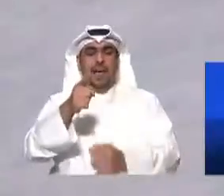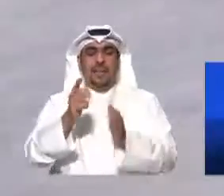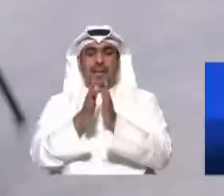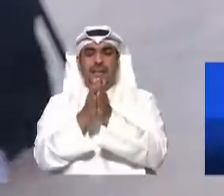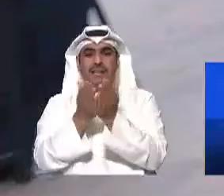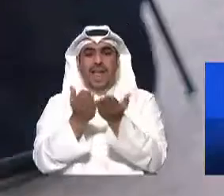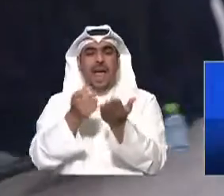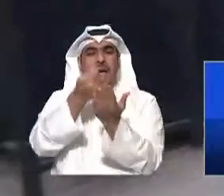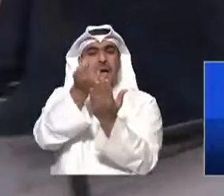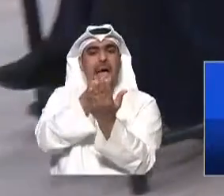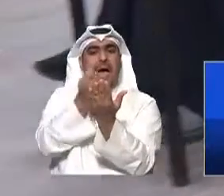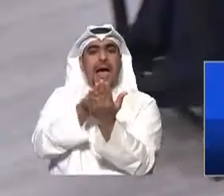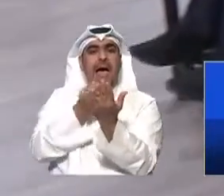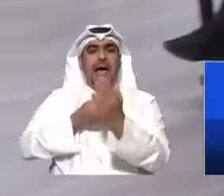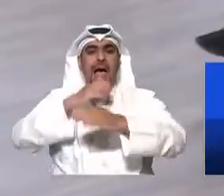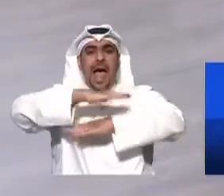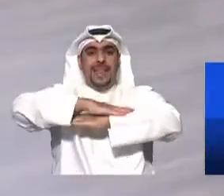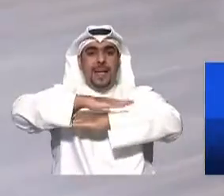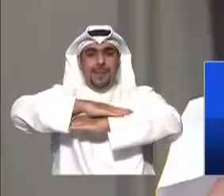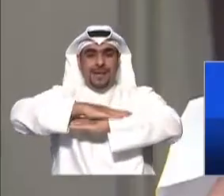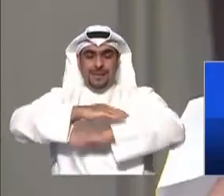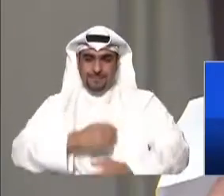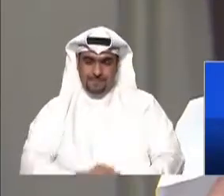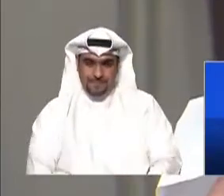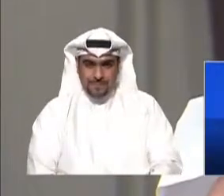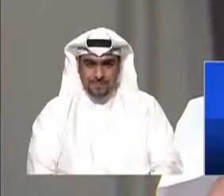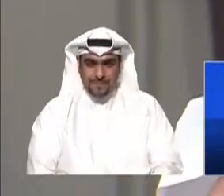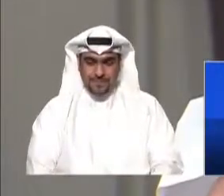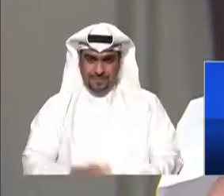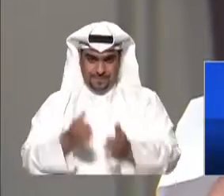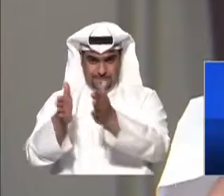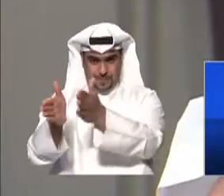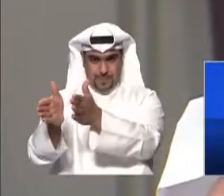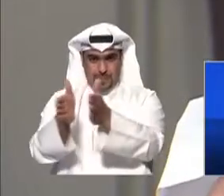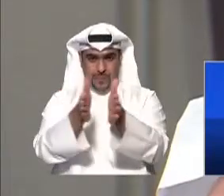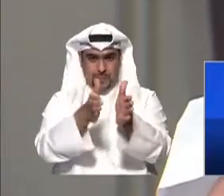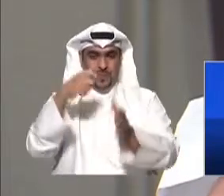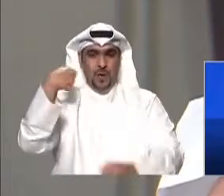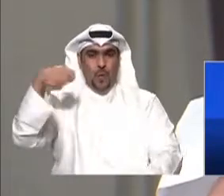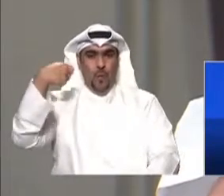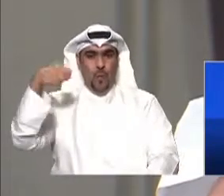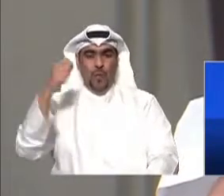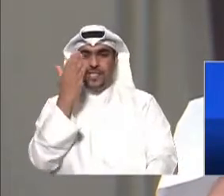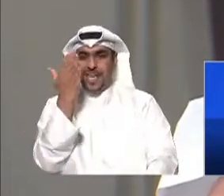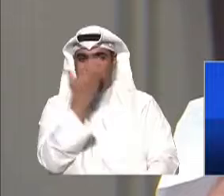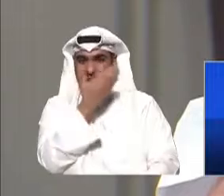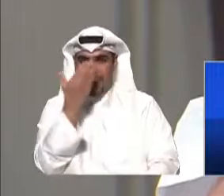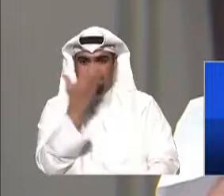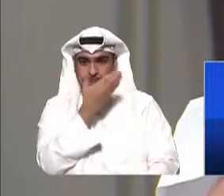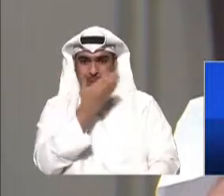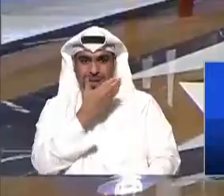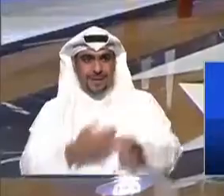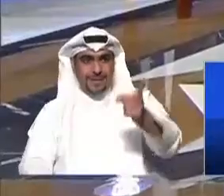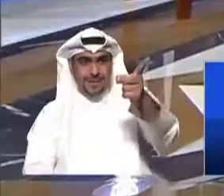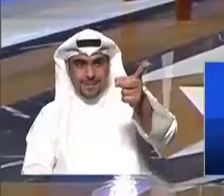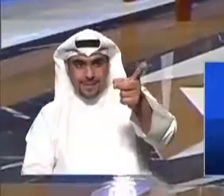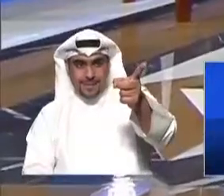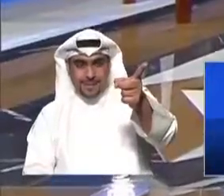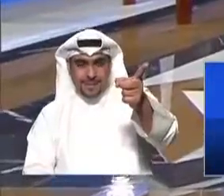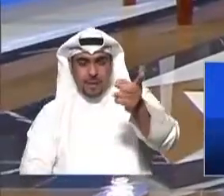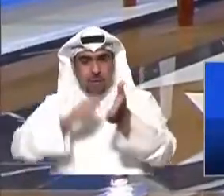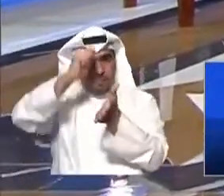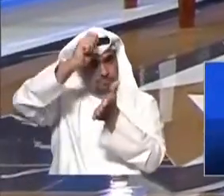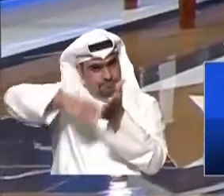88.26% للتعليم الديني. ومن جانبه ثمن وزير التربية الدكتور علي المضف خلال اعتماده